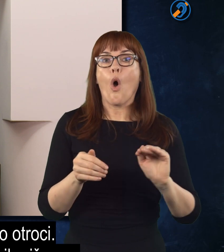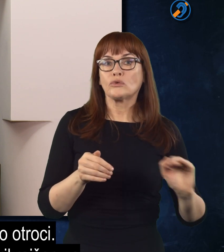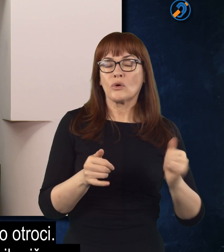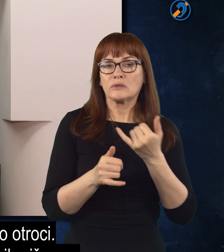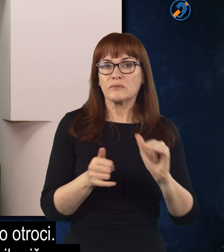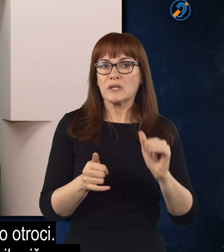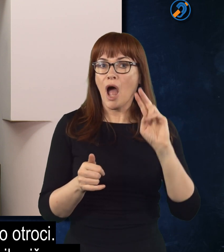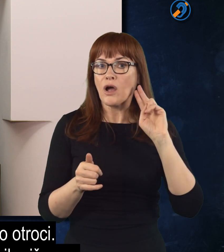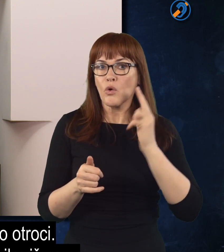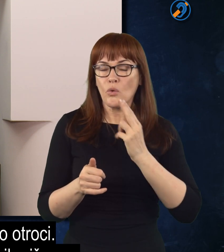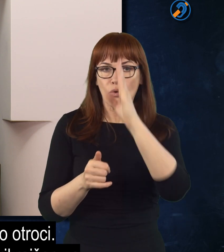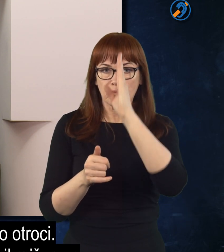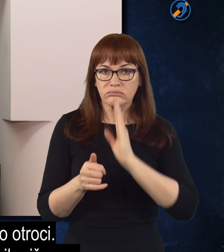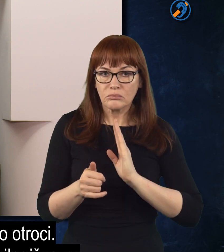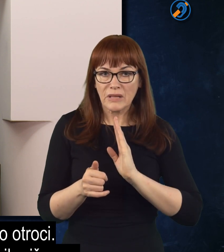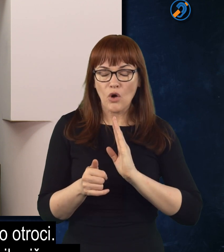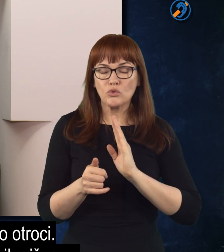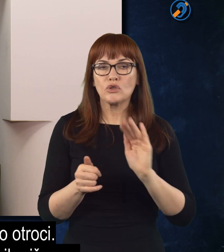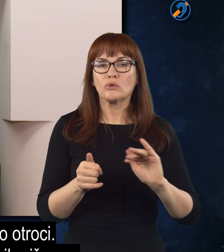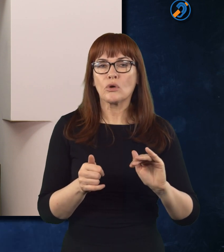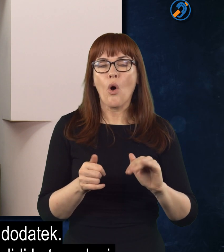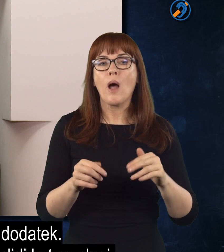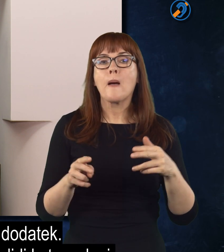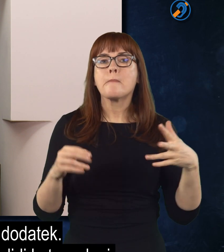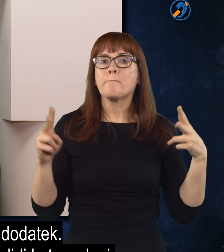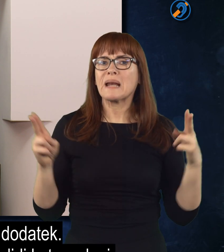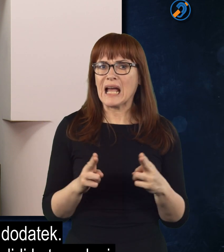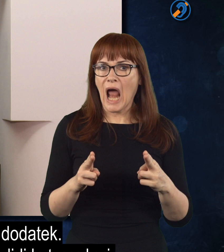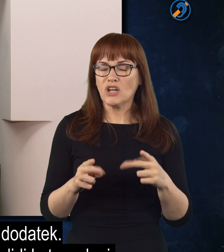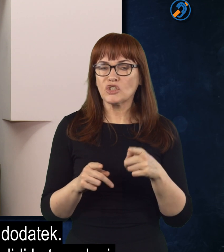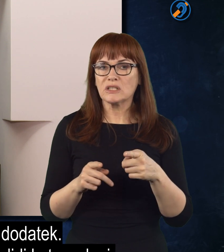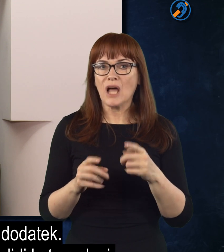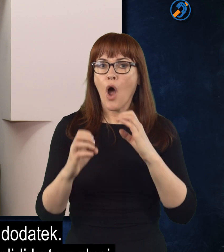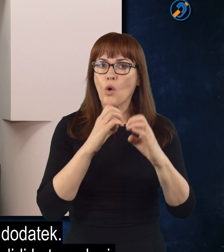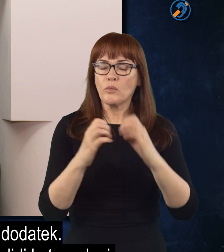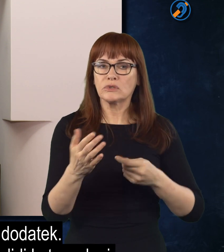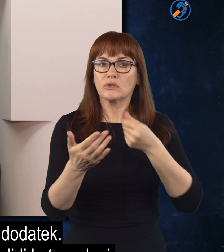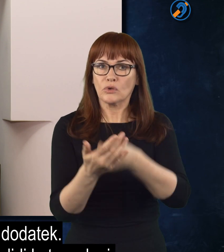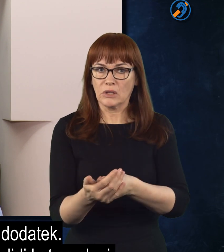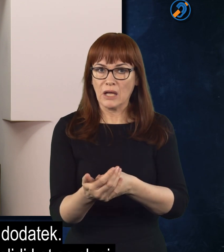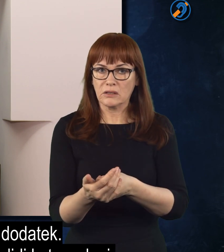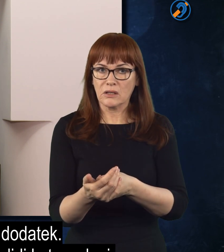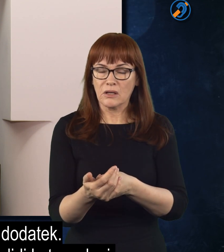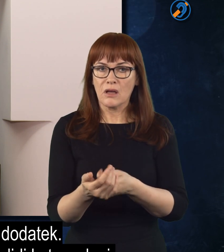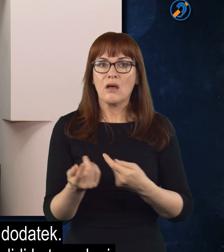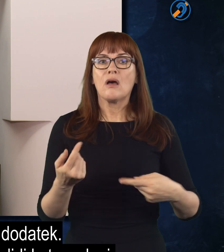otrok gluh, naglušen je prikrajšan za ta komunikacijski dodatek in naj mi ne